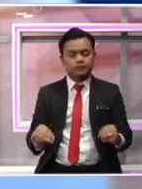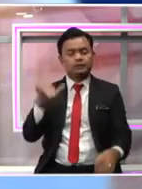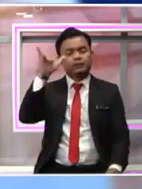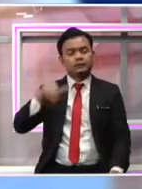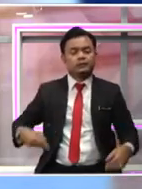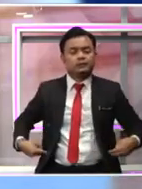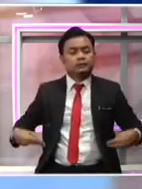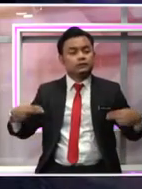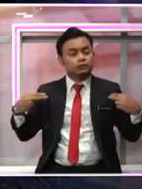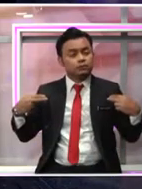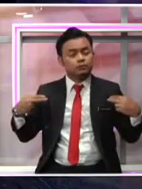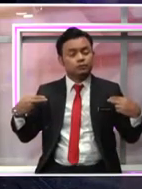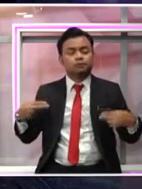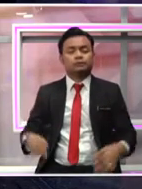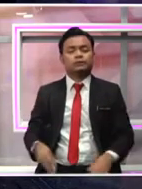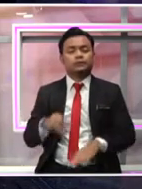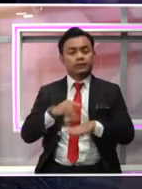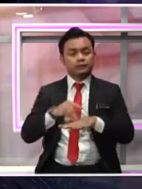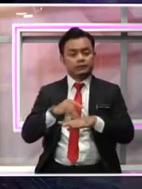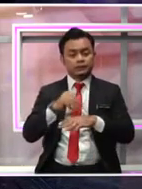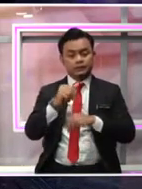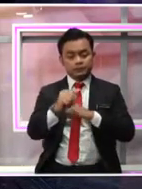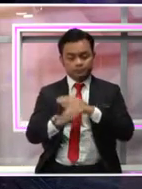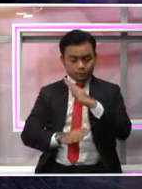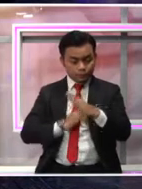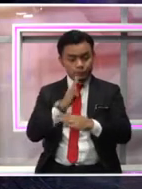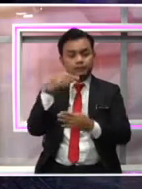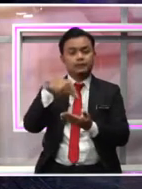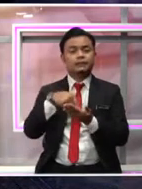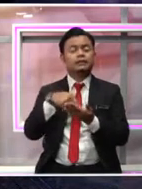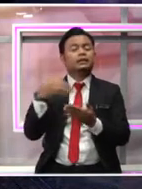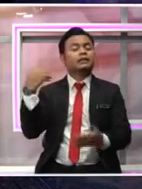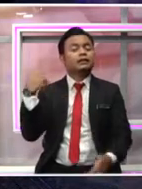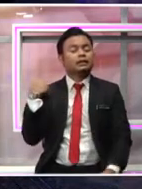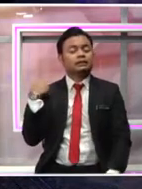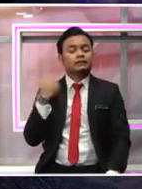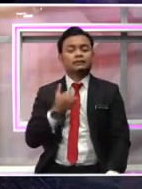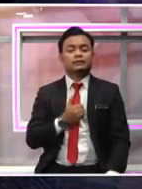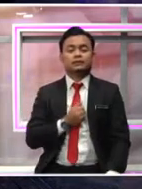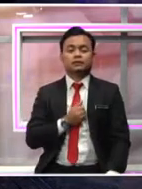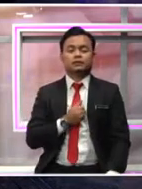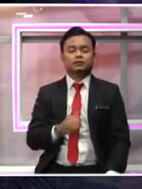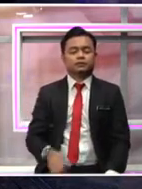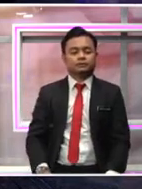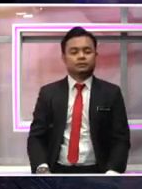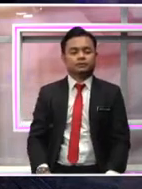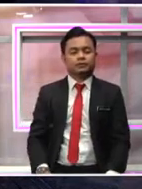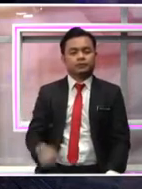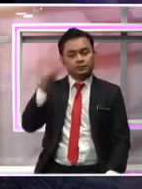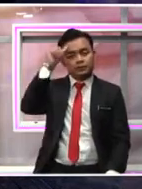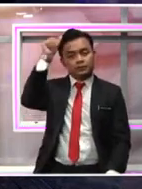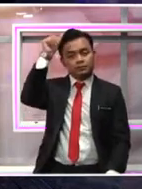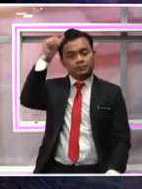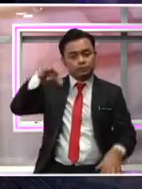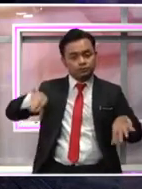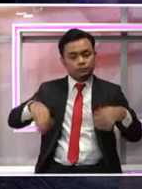di muka bumi ini mesti wajib Adel jantung yang Allah telah ciptakan untuk setiap